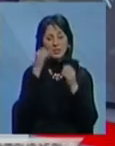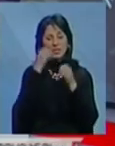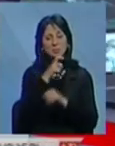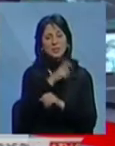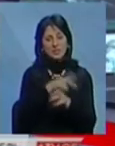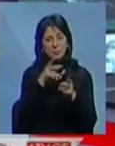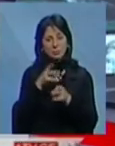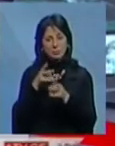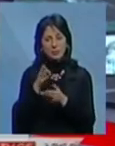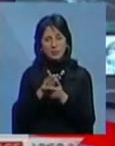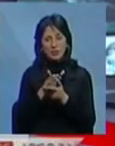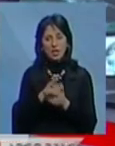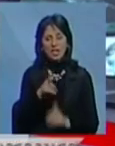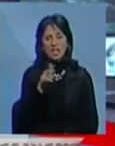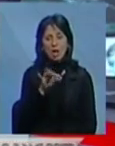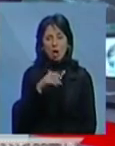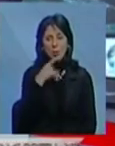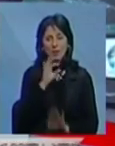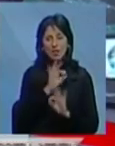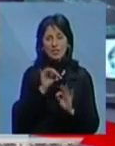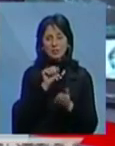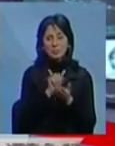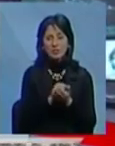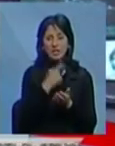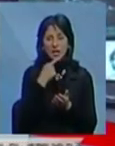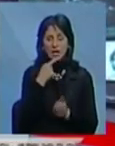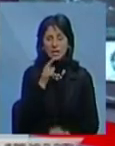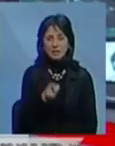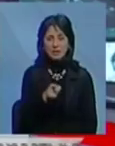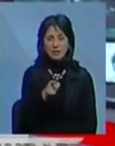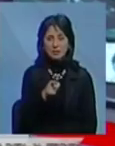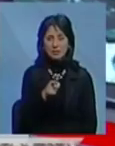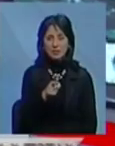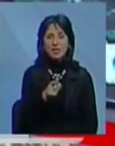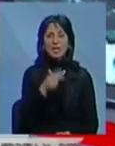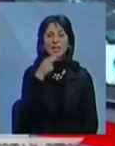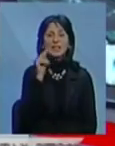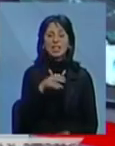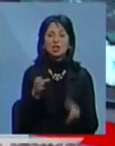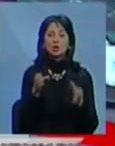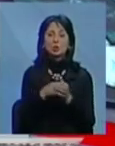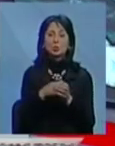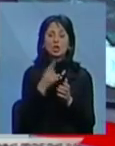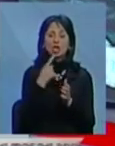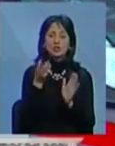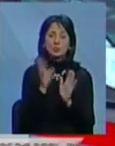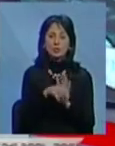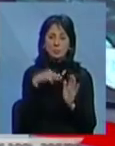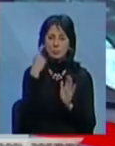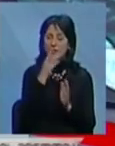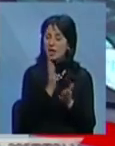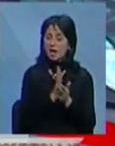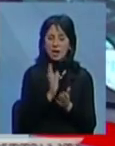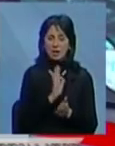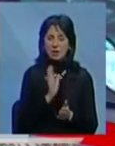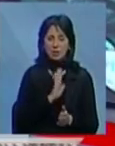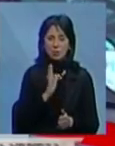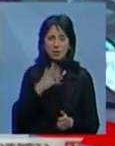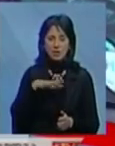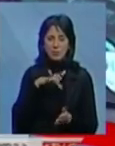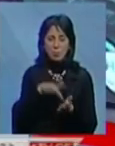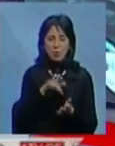სპეცრაზმის წევრებიც. როგორც ნინო გიორგობიანმა აღნიშნულ ბრიფინგზე განაცხადა, დანაშაულებრივ ჯგუფში ეჭვმიტანილი პირები არ იყვნენ